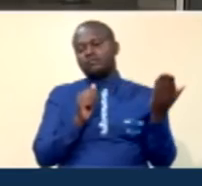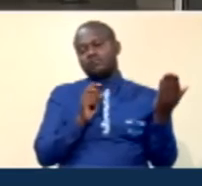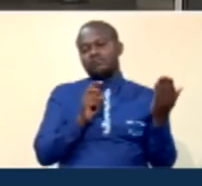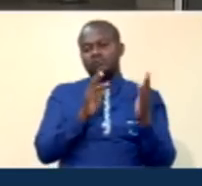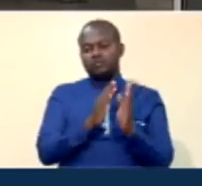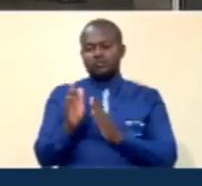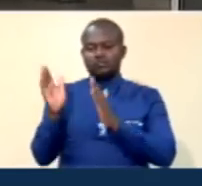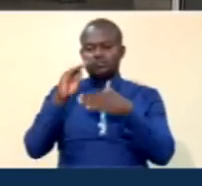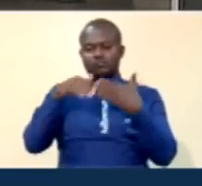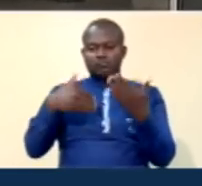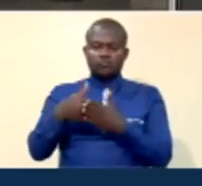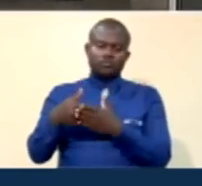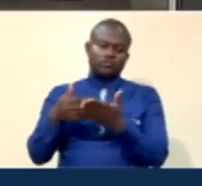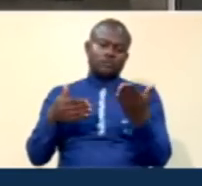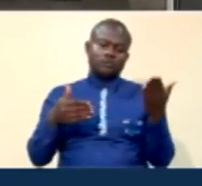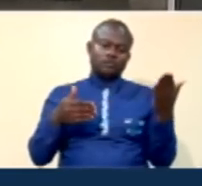ziteganyirizwa